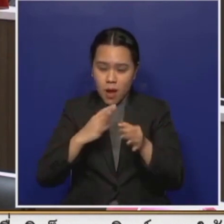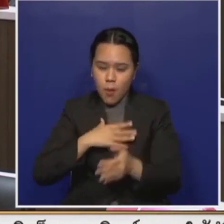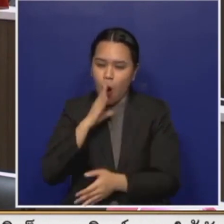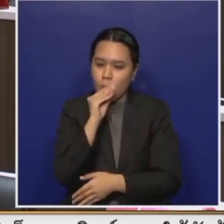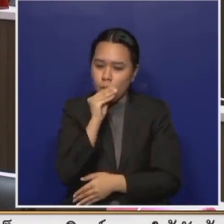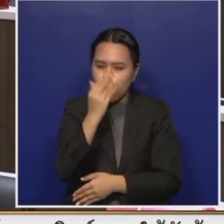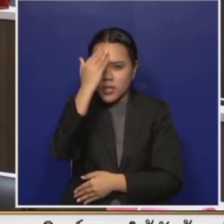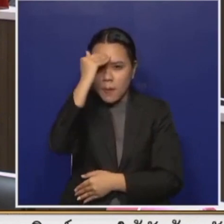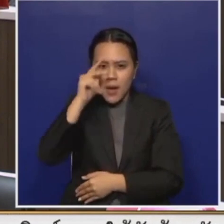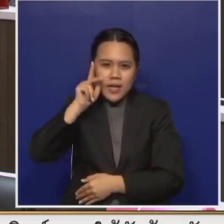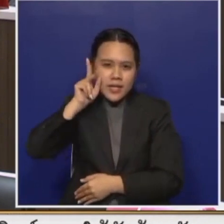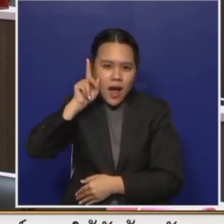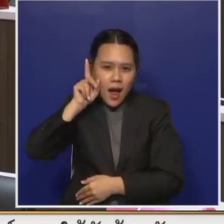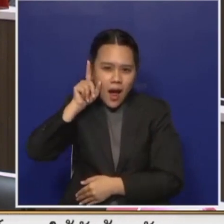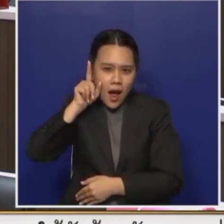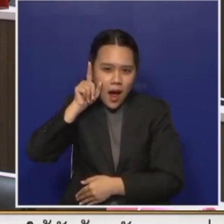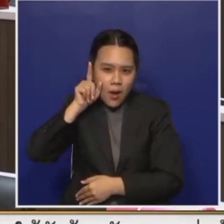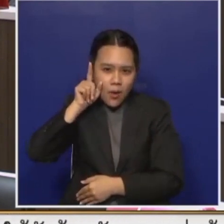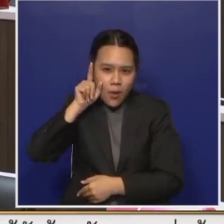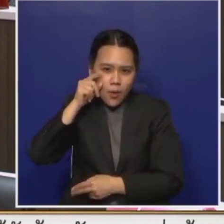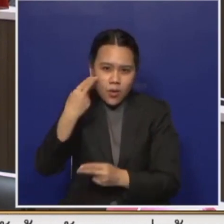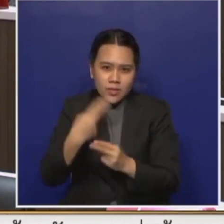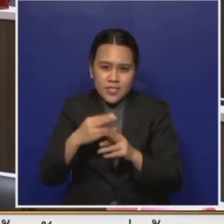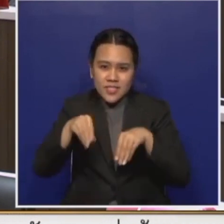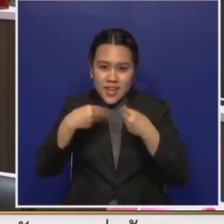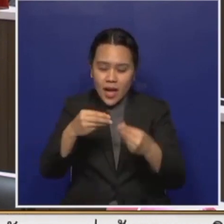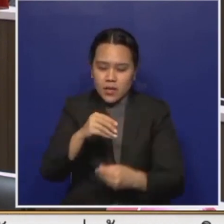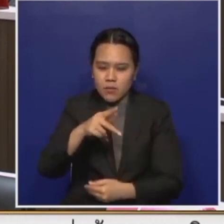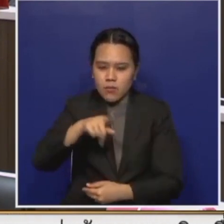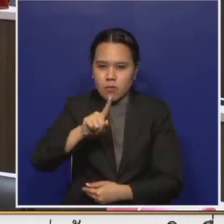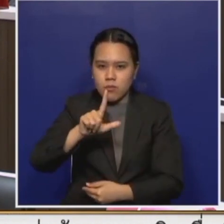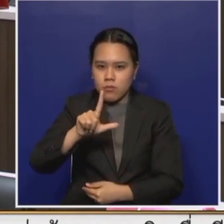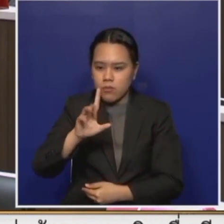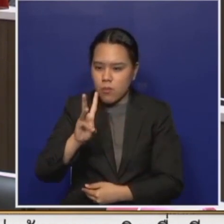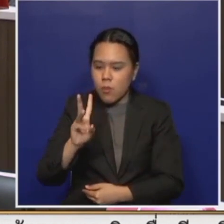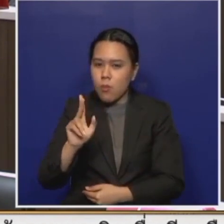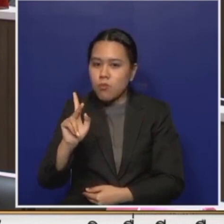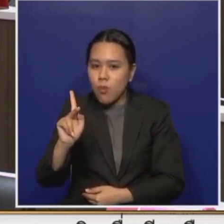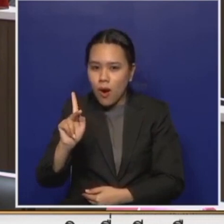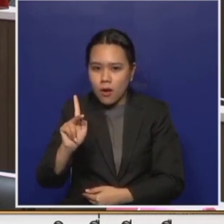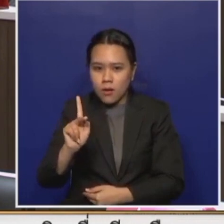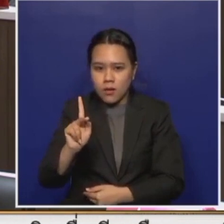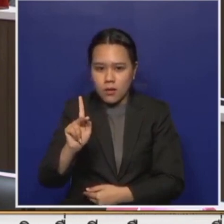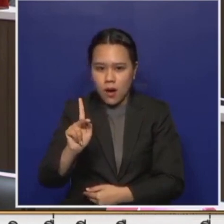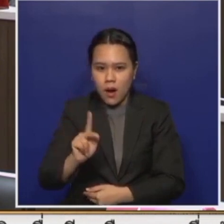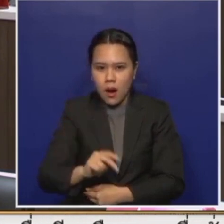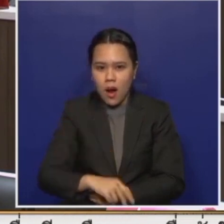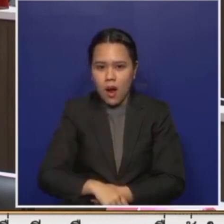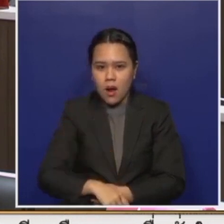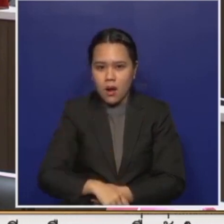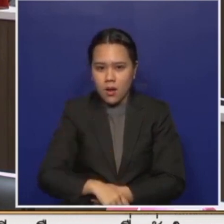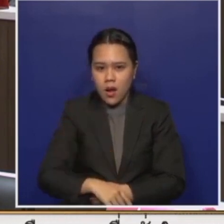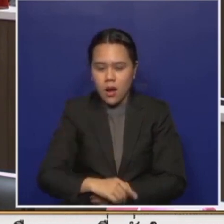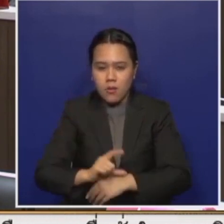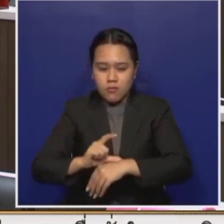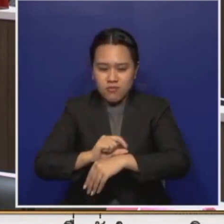สอหมชนตั้งชื่อเราว่าเป็นเปดวกสภาเพดวกเขาเห็นภาพครับเขาเห็นภา